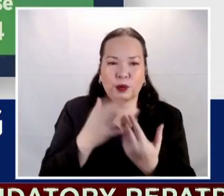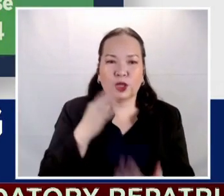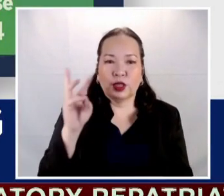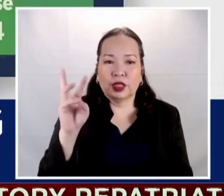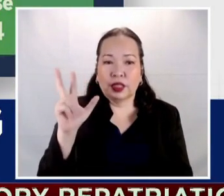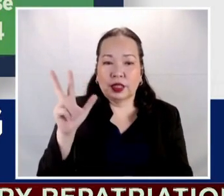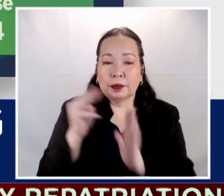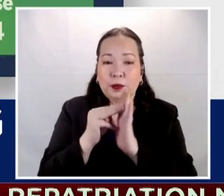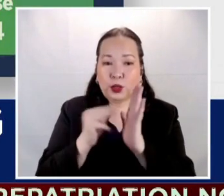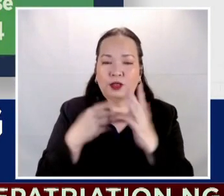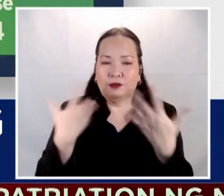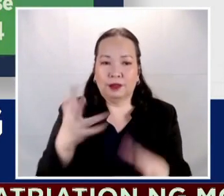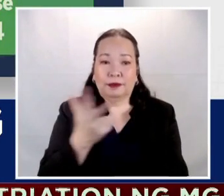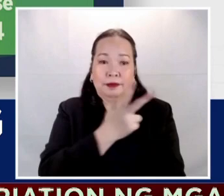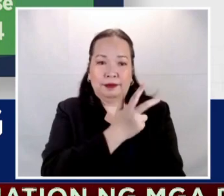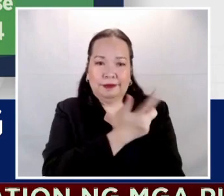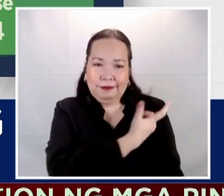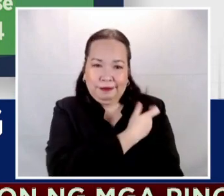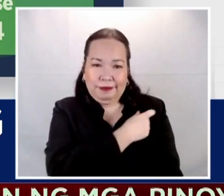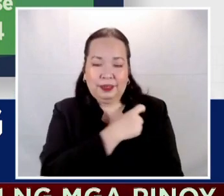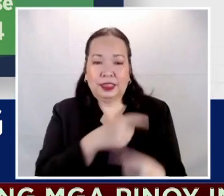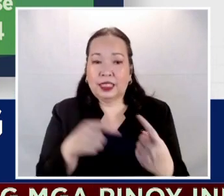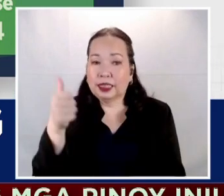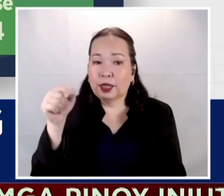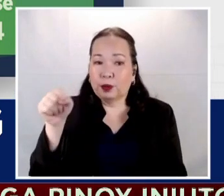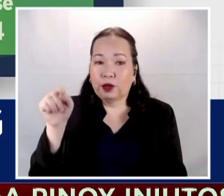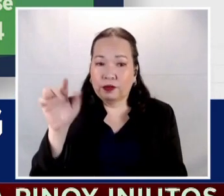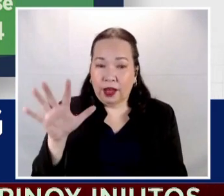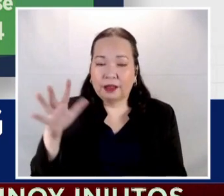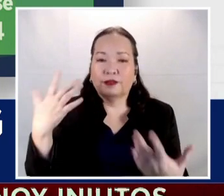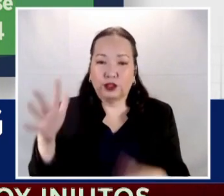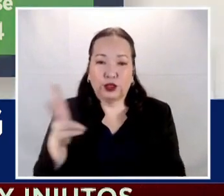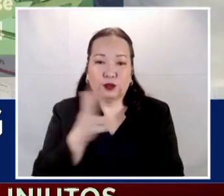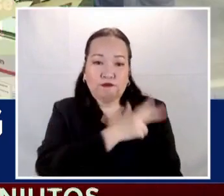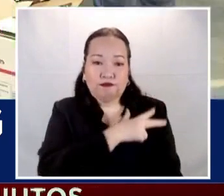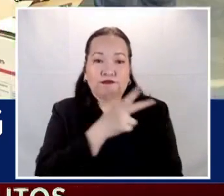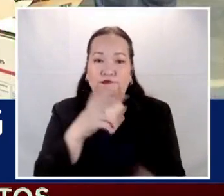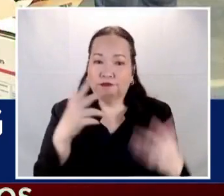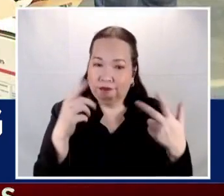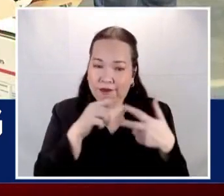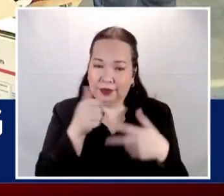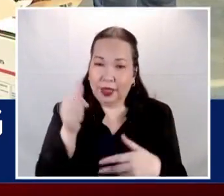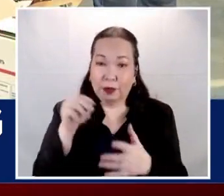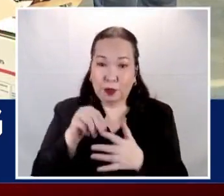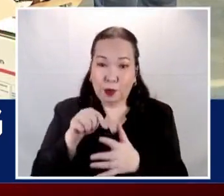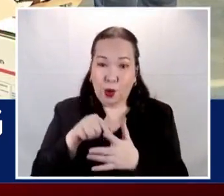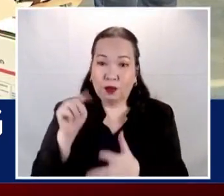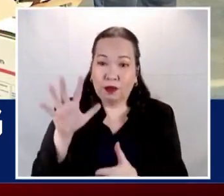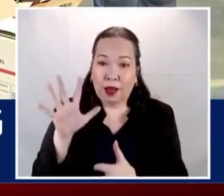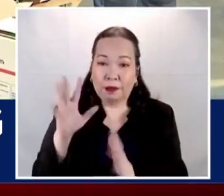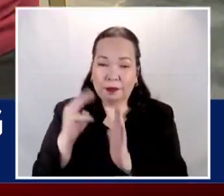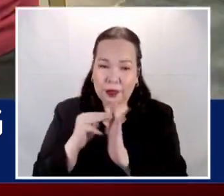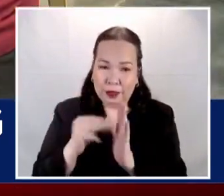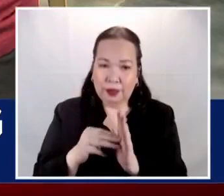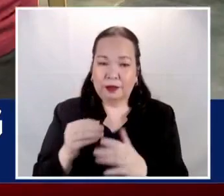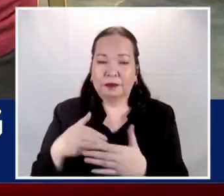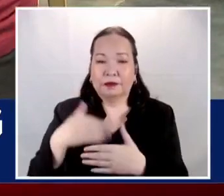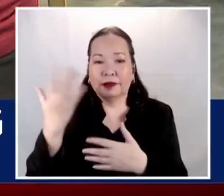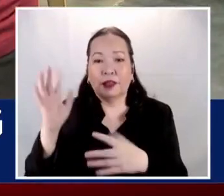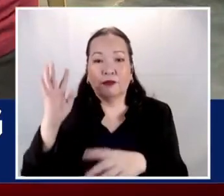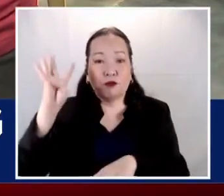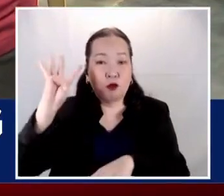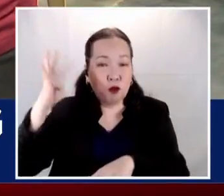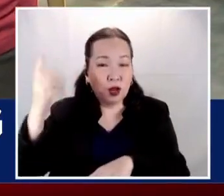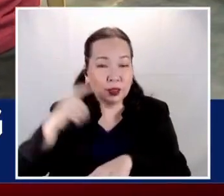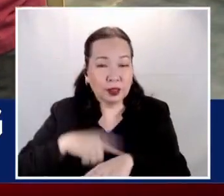bansa. Nasa 10.5 million naman ang may booster o dagdag na dose. Sa darating na ika-apat na malawakang National